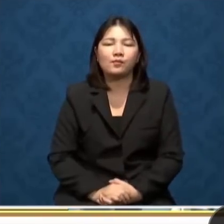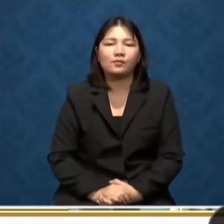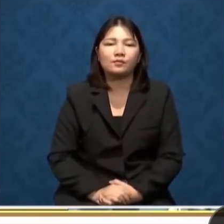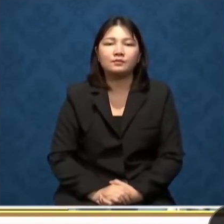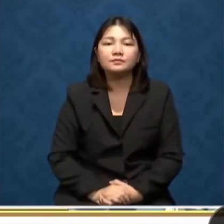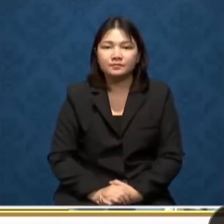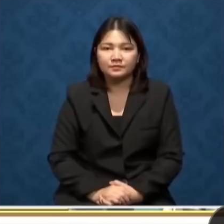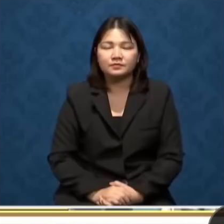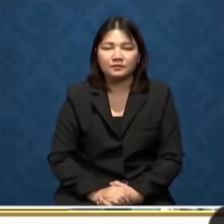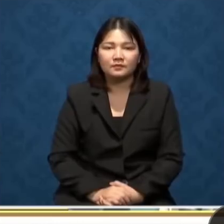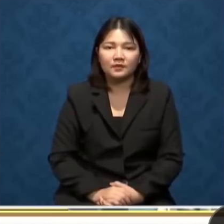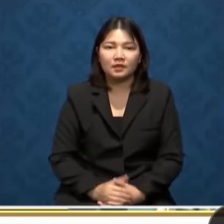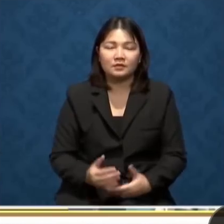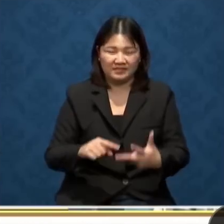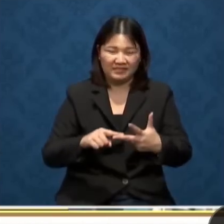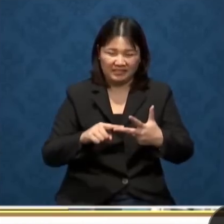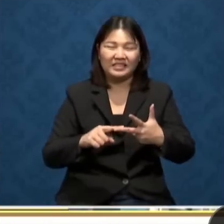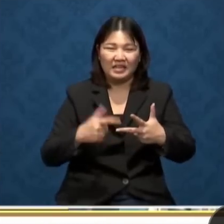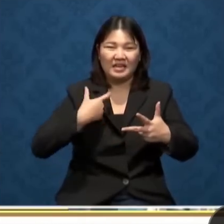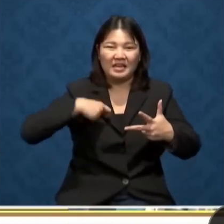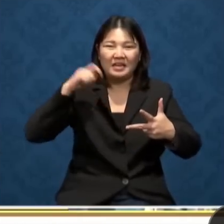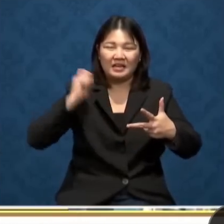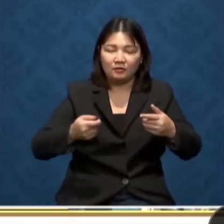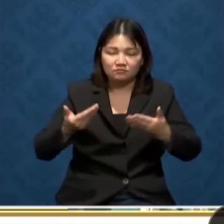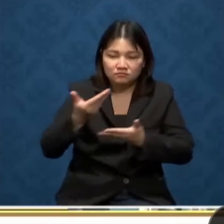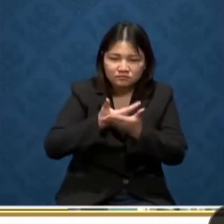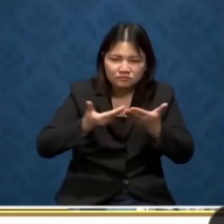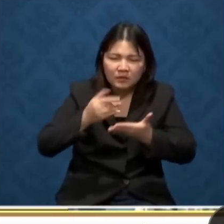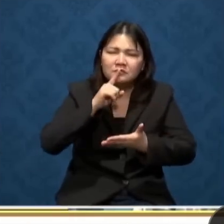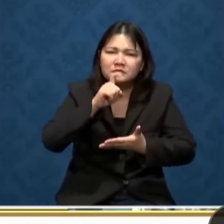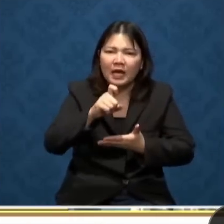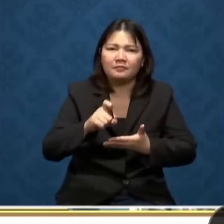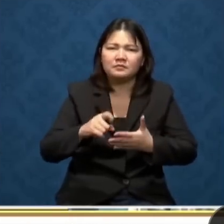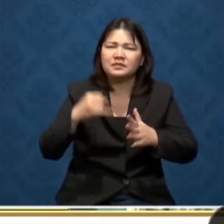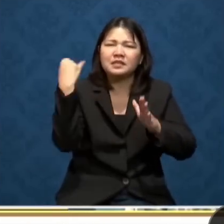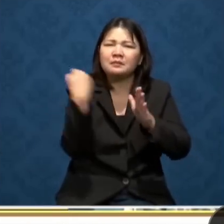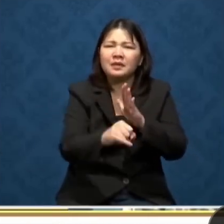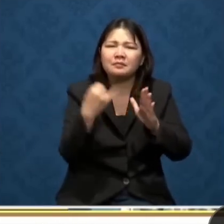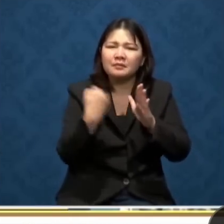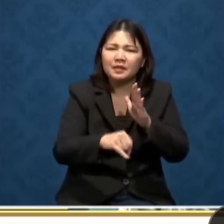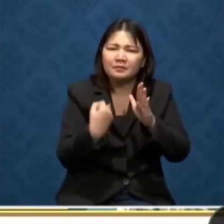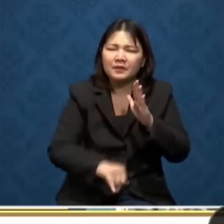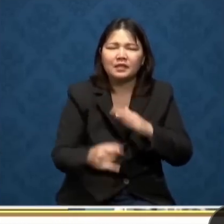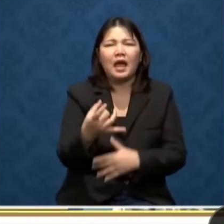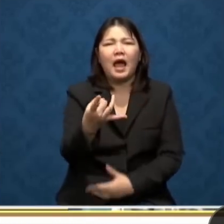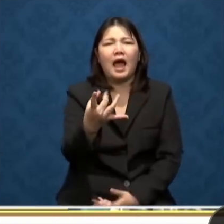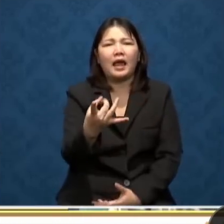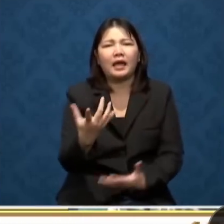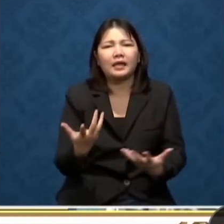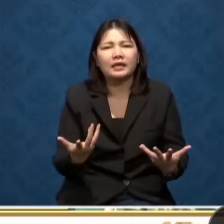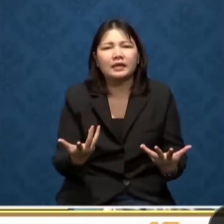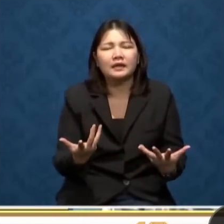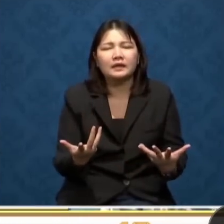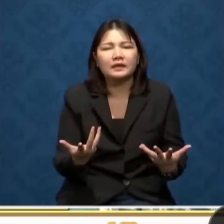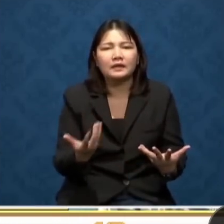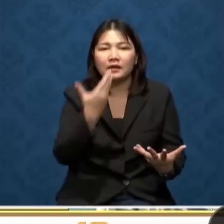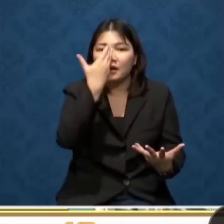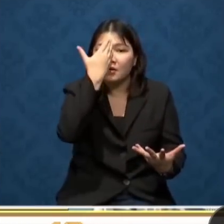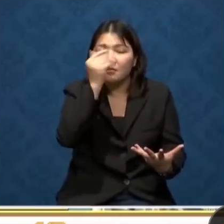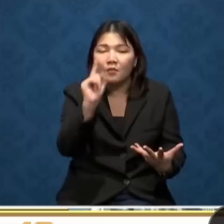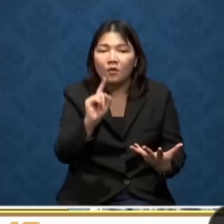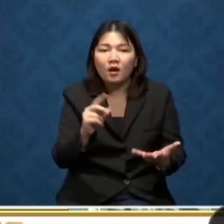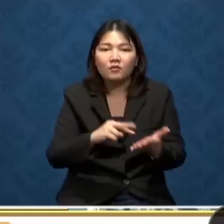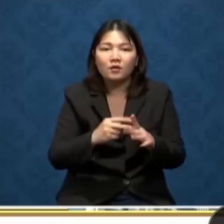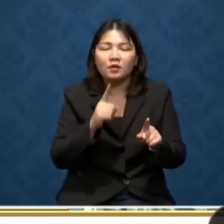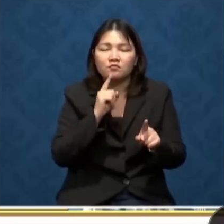คดีที่ว่า ที่อยใศาฬชตน สดีกาเต็นคดีอะไรบ้างทำไมถถามครับ เพื่อจะนำสื่อไปังประ